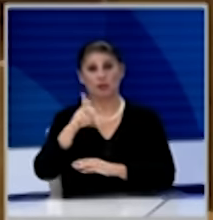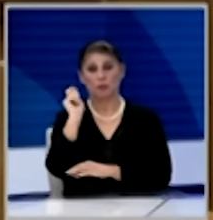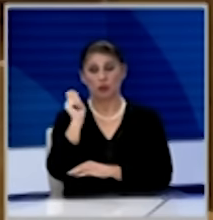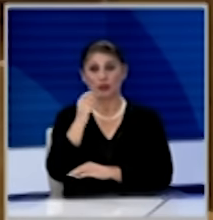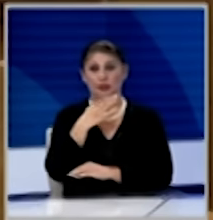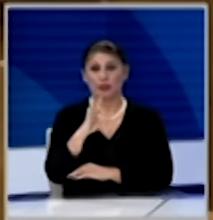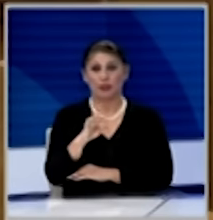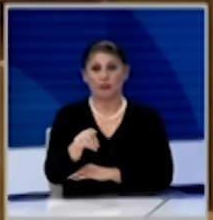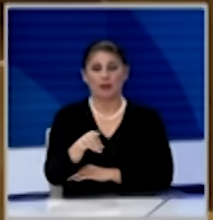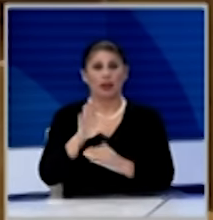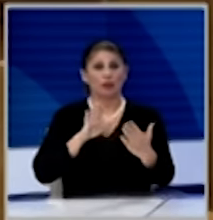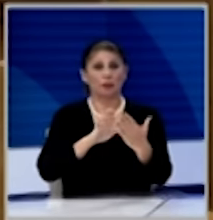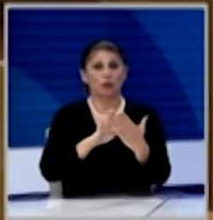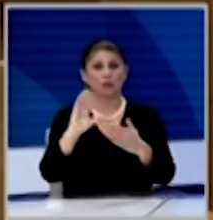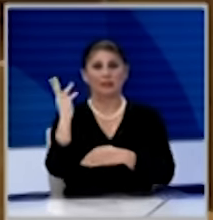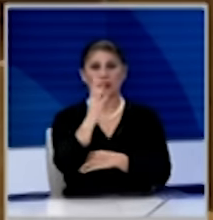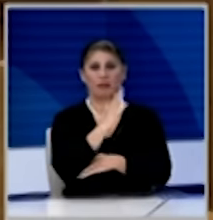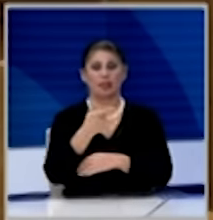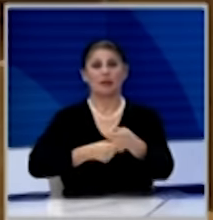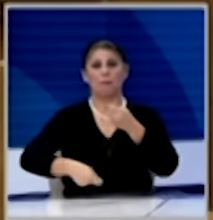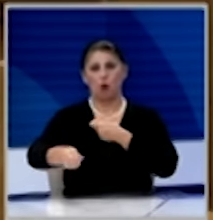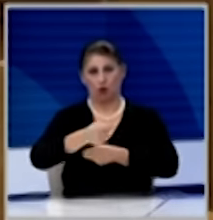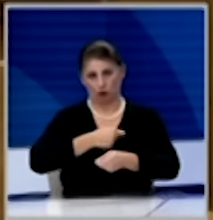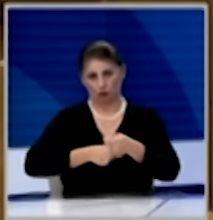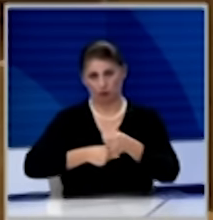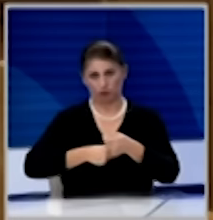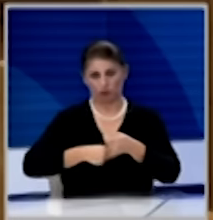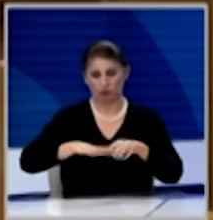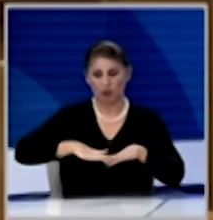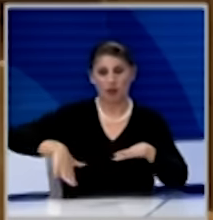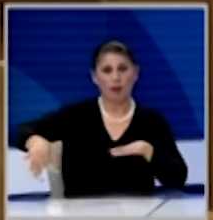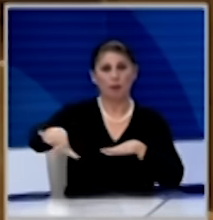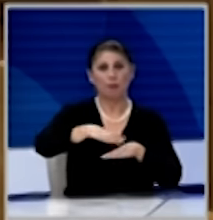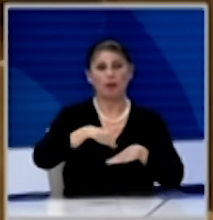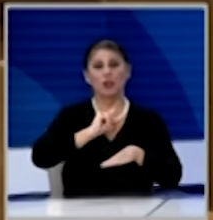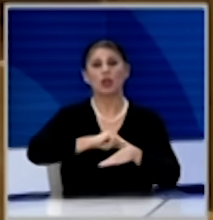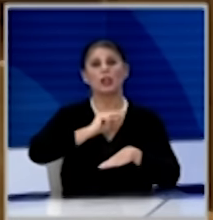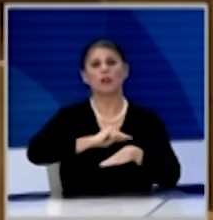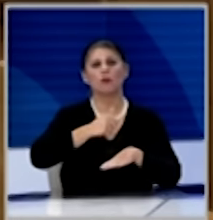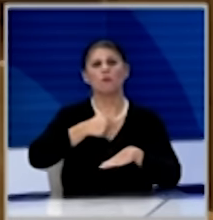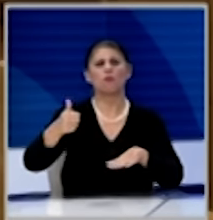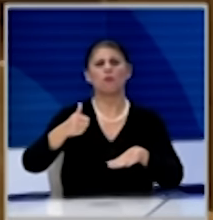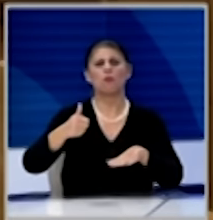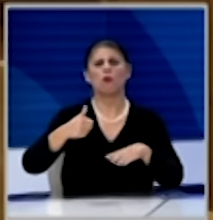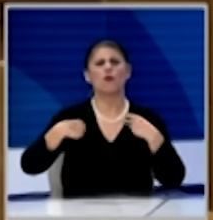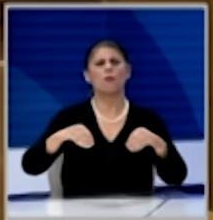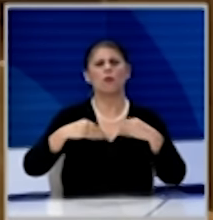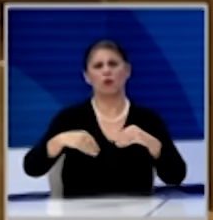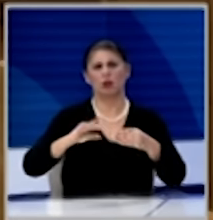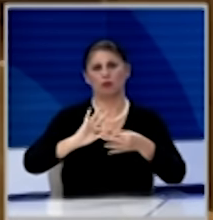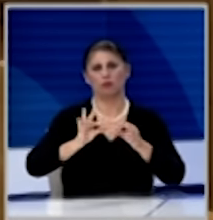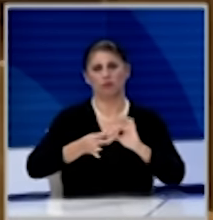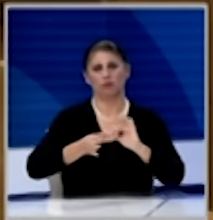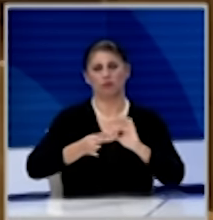δηλαδή η οποία αντιμετωπίζει τα δάσιος εμπόρευμα και πεδίο κερδοφορίας για μονοπωλιακούς ομίλους